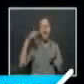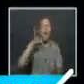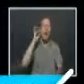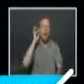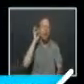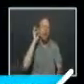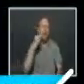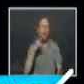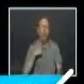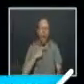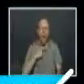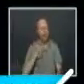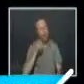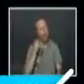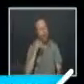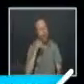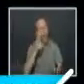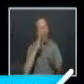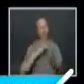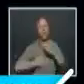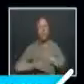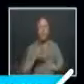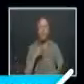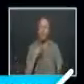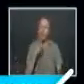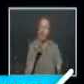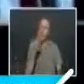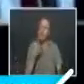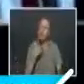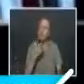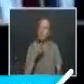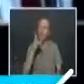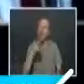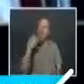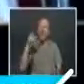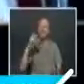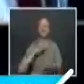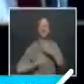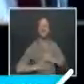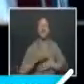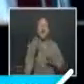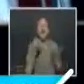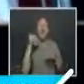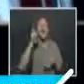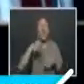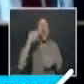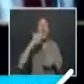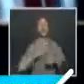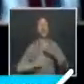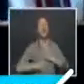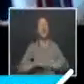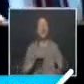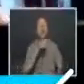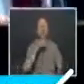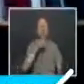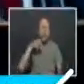לי, תשמע, הוא כזה נחמד. אמרתי, תסביר לי איך הוא יכול להיות נחמד. איך הוא יכול להיות נחמד